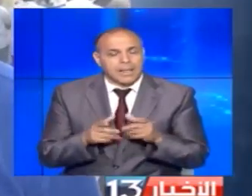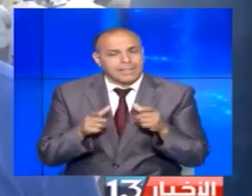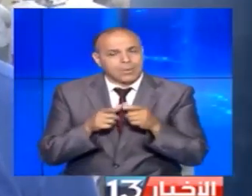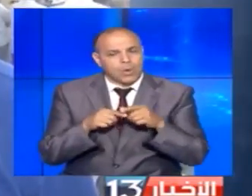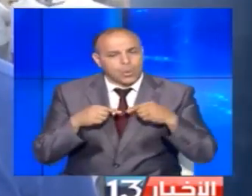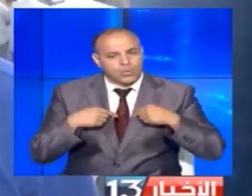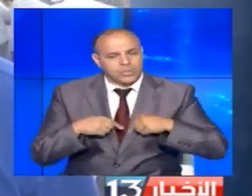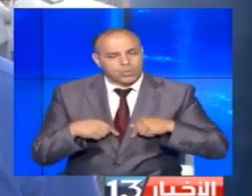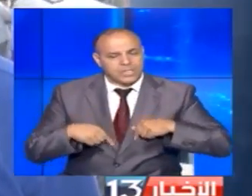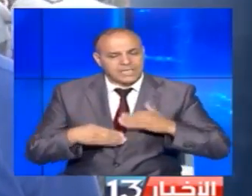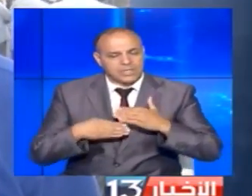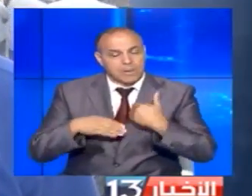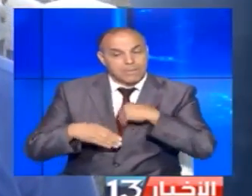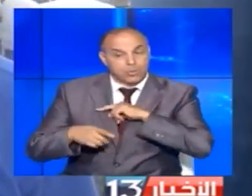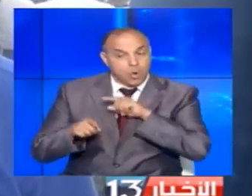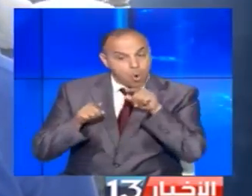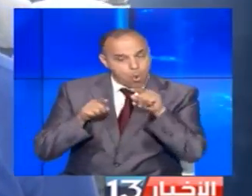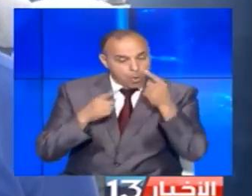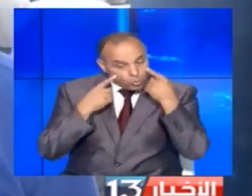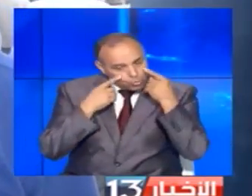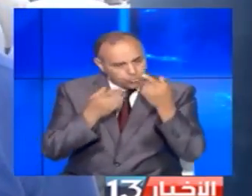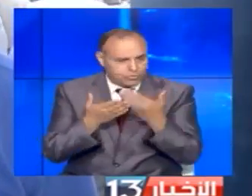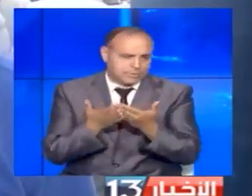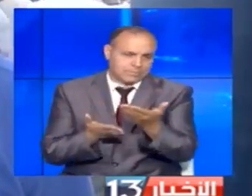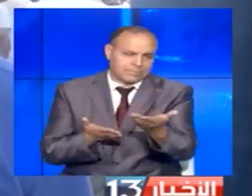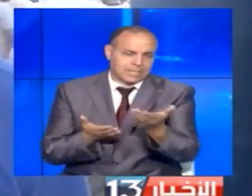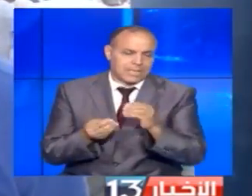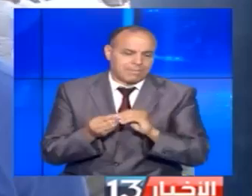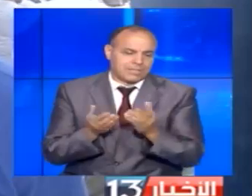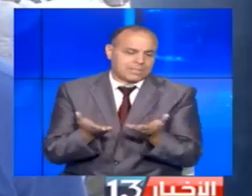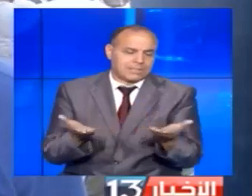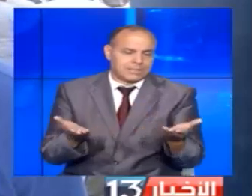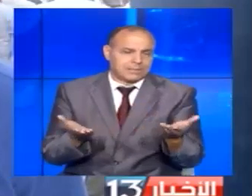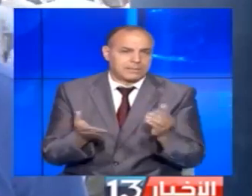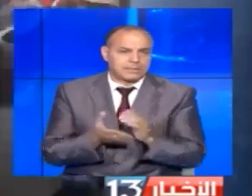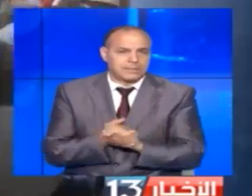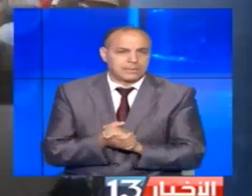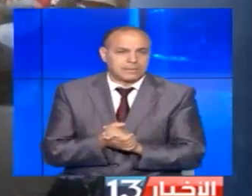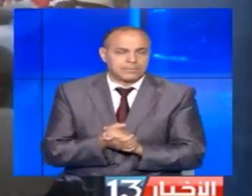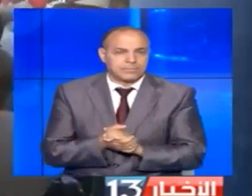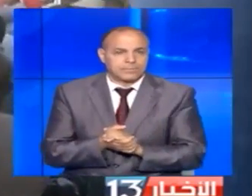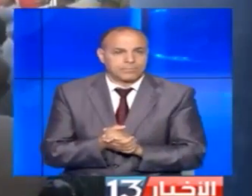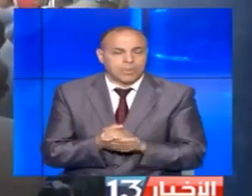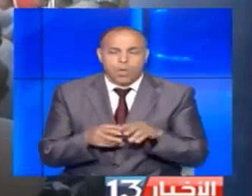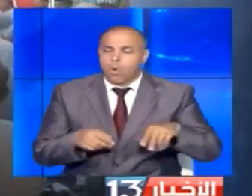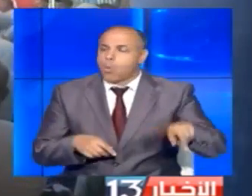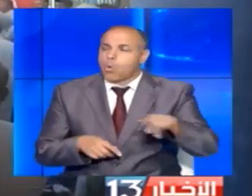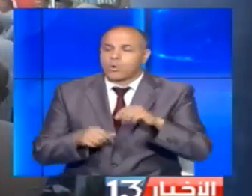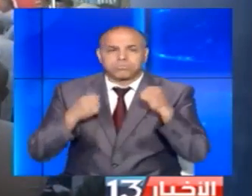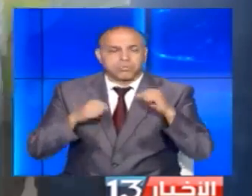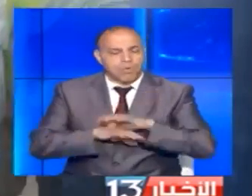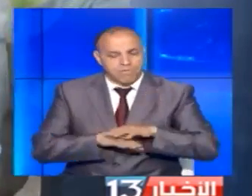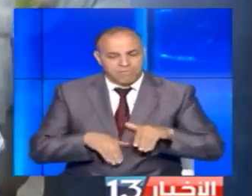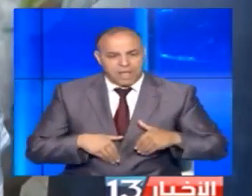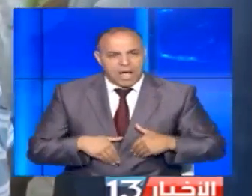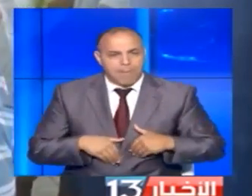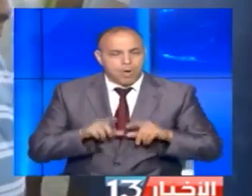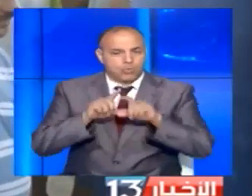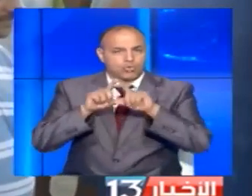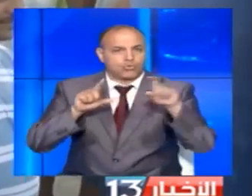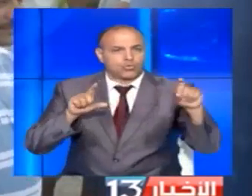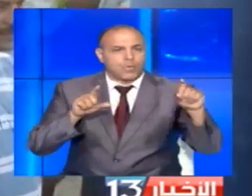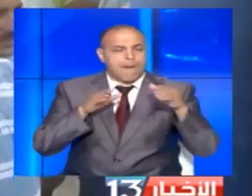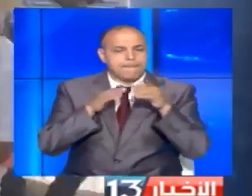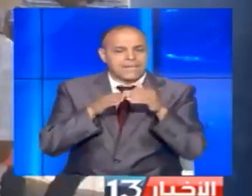وزاره التجهيز، يلزم المسؤولين معناها ينظر بعين الاعتبار المسائل هذه في جرجيس. وقفة اختتمت برفع جملة